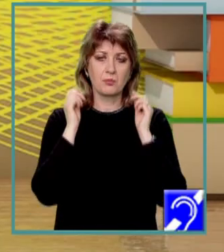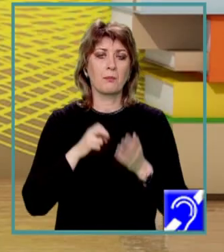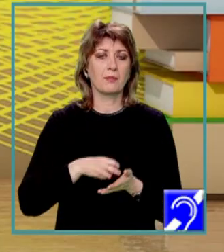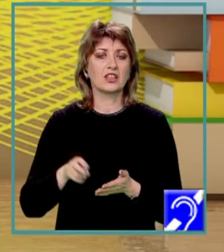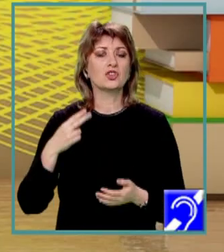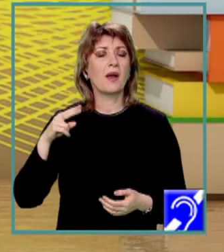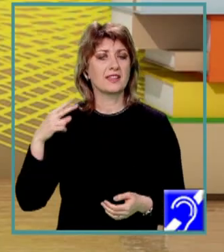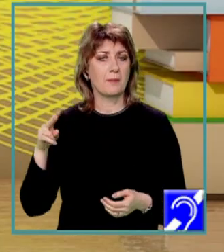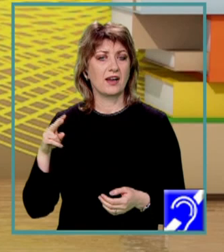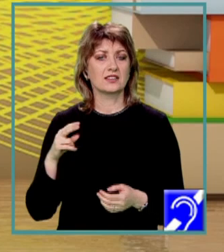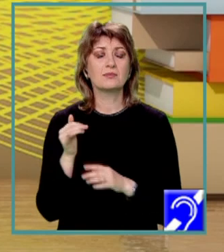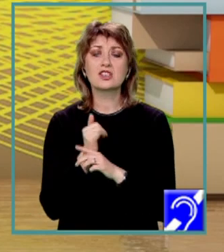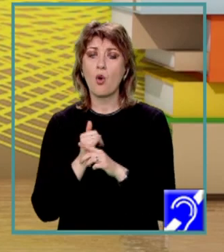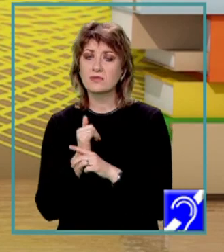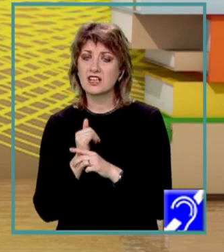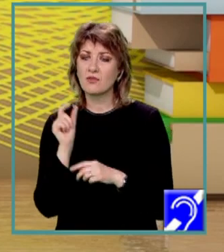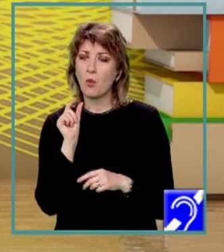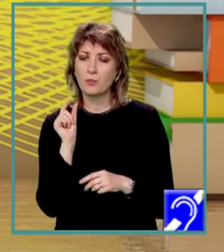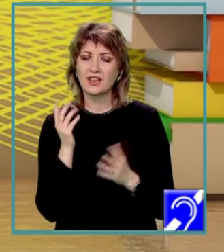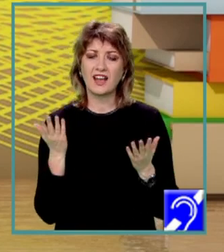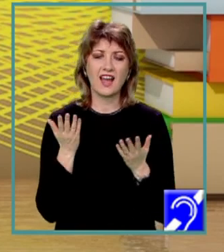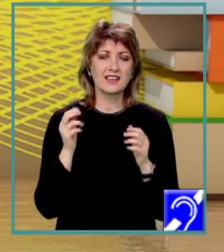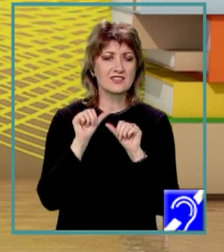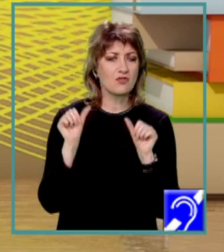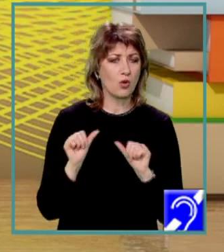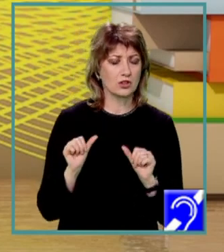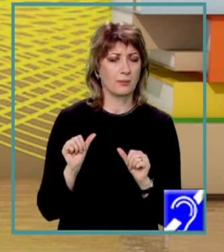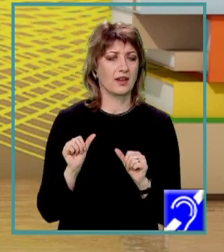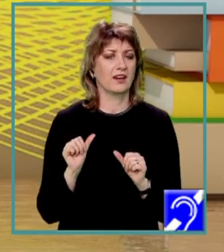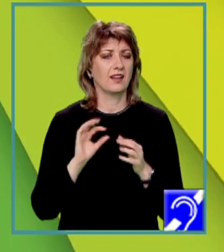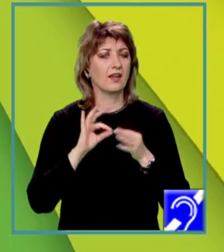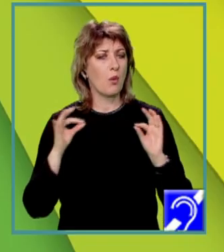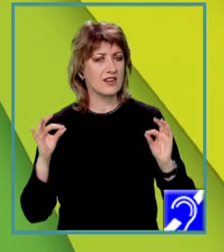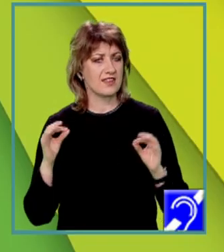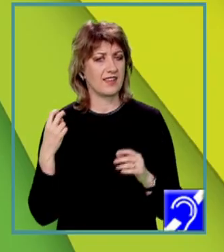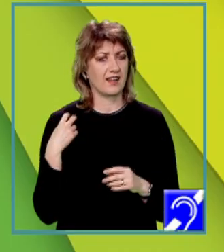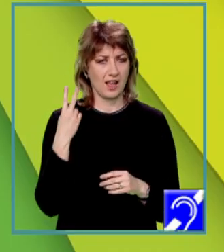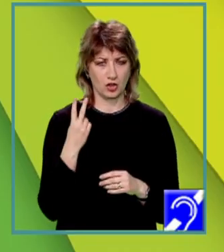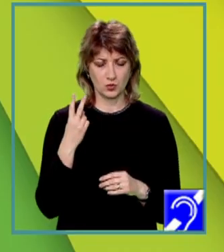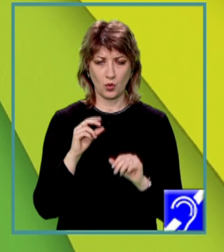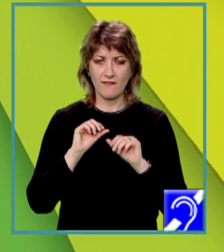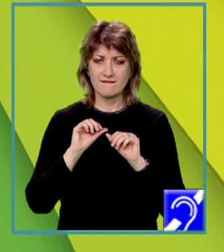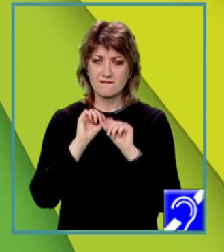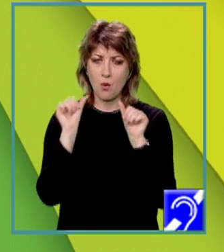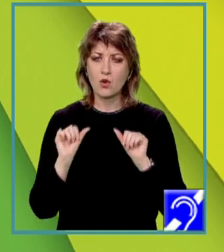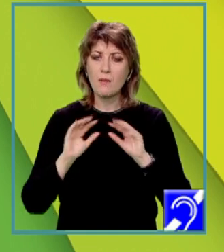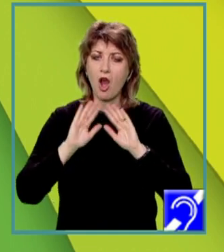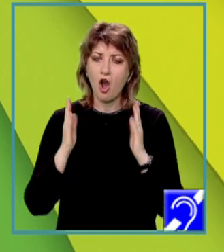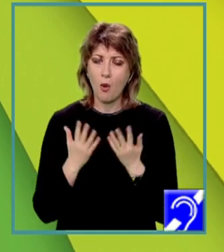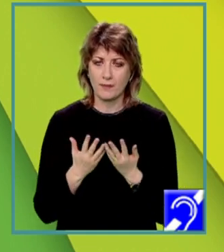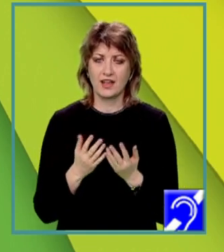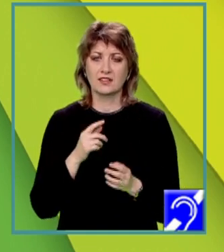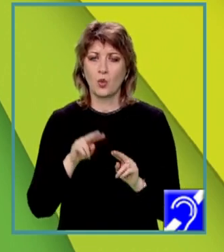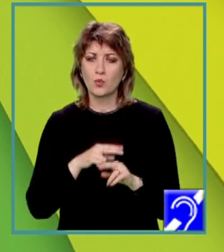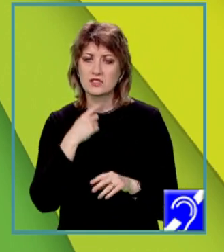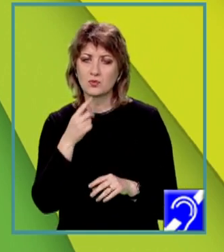să observăm un pic Care sunt formele ecuatii de gradul al doilea forma completă este cum spuneam și mai